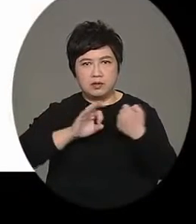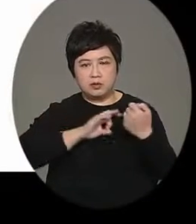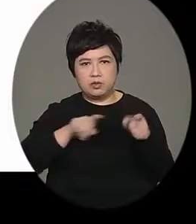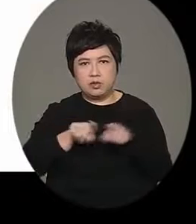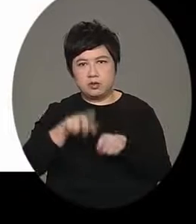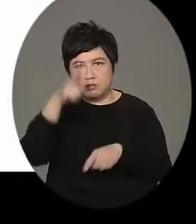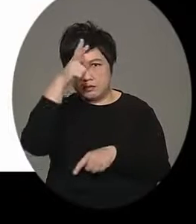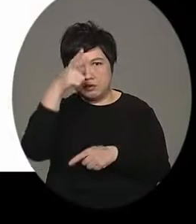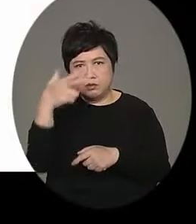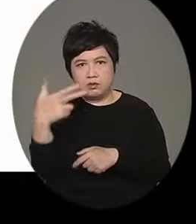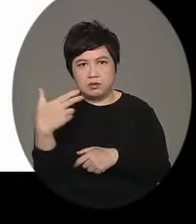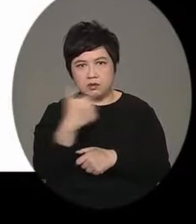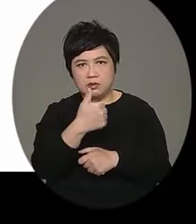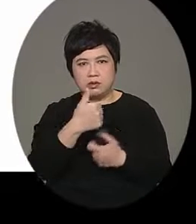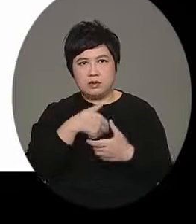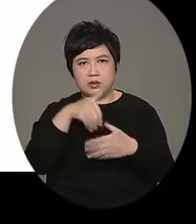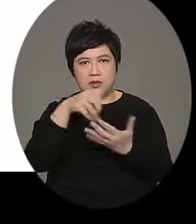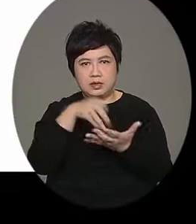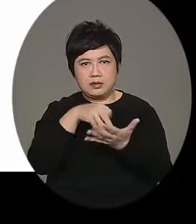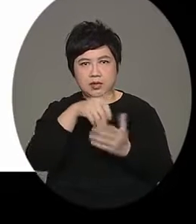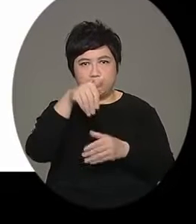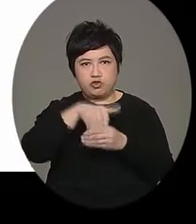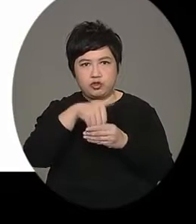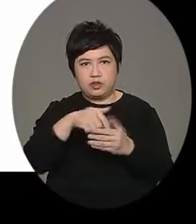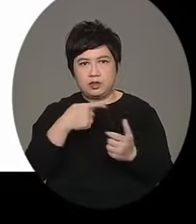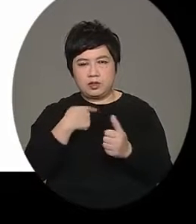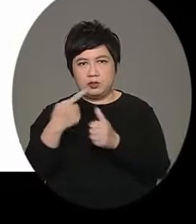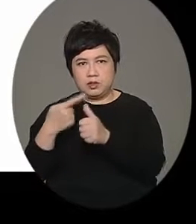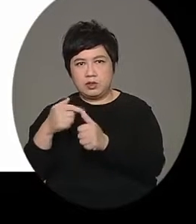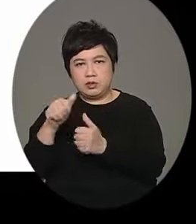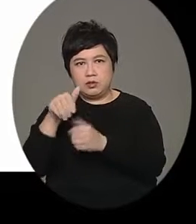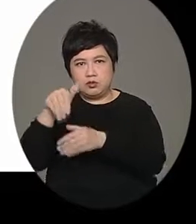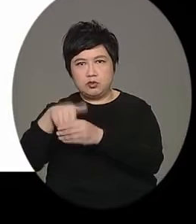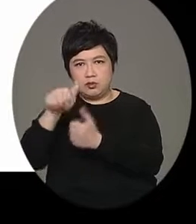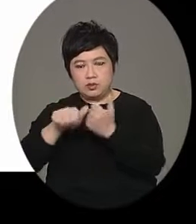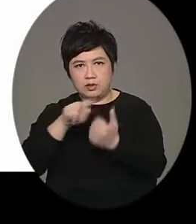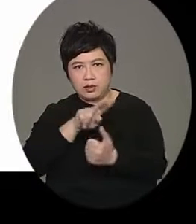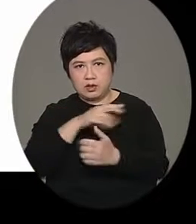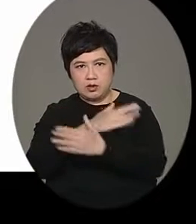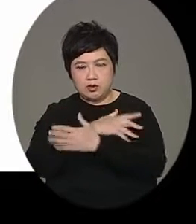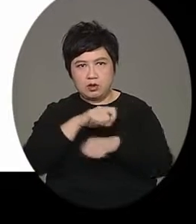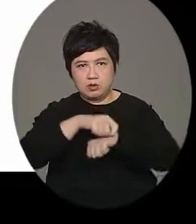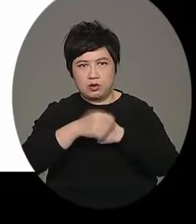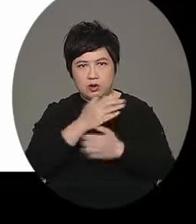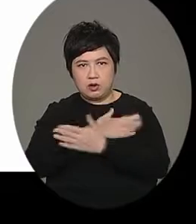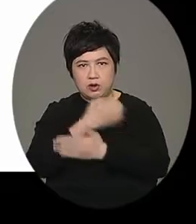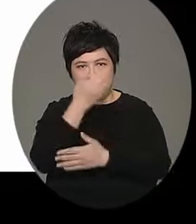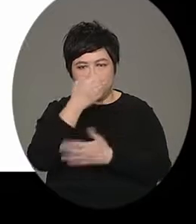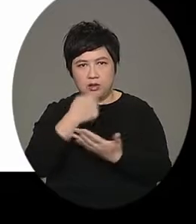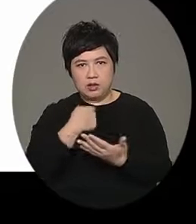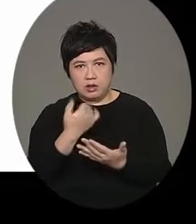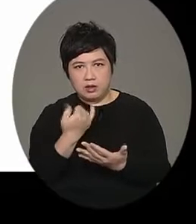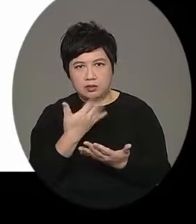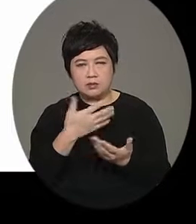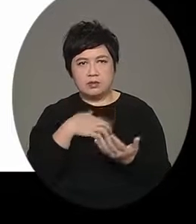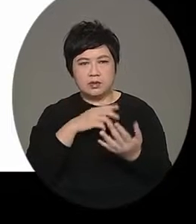參選人需要由選委審核是否愛國愛港，參選人需要在選委會五個界別都拿到一定